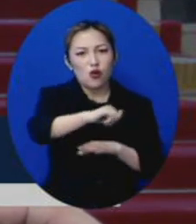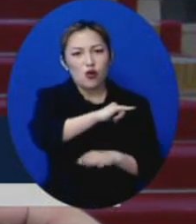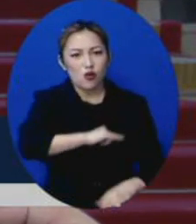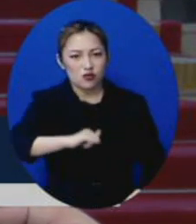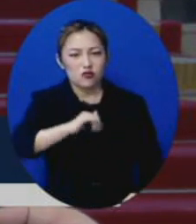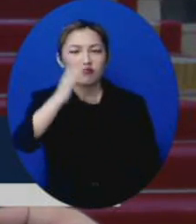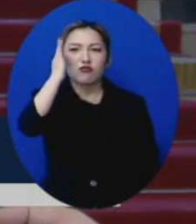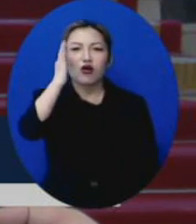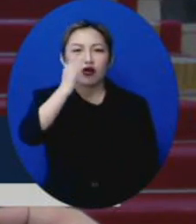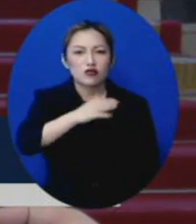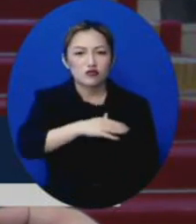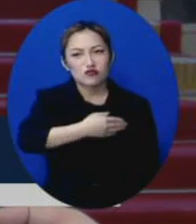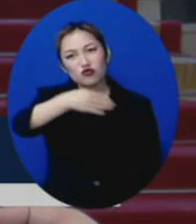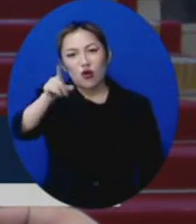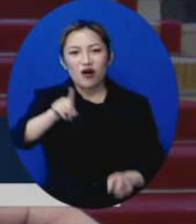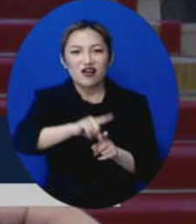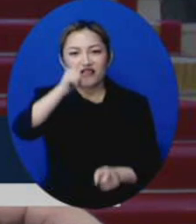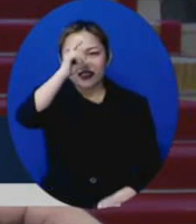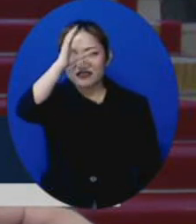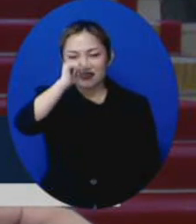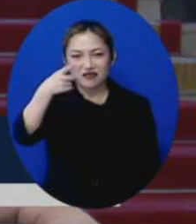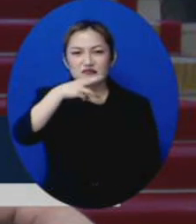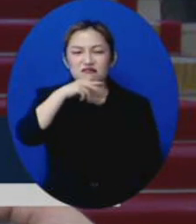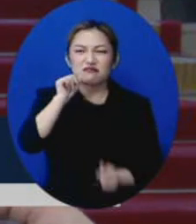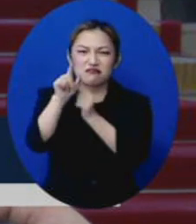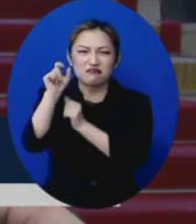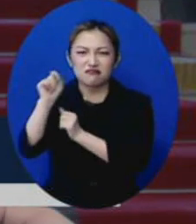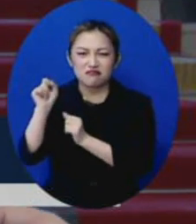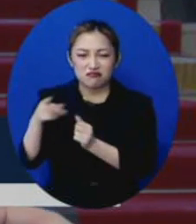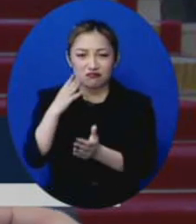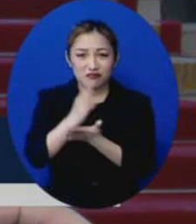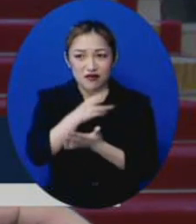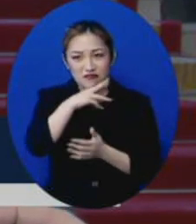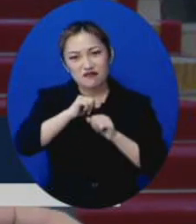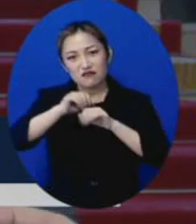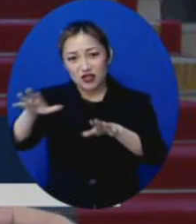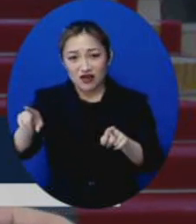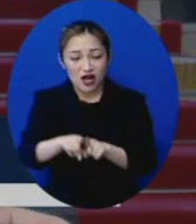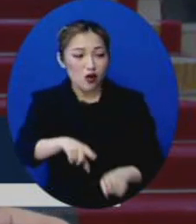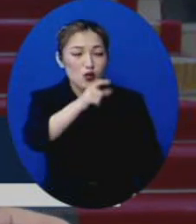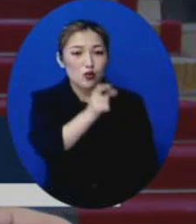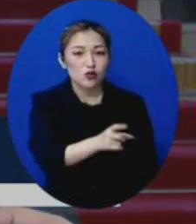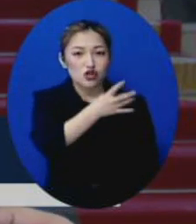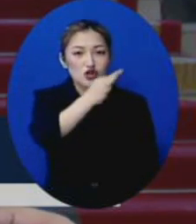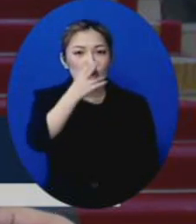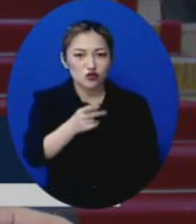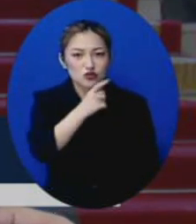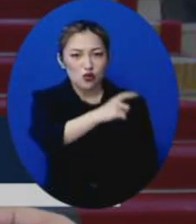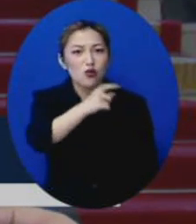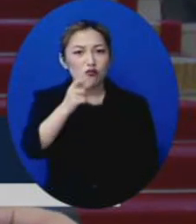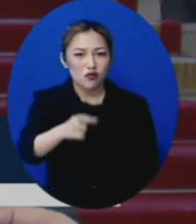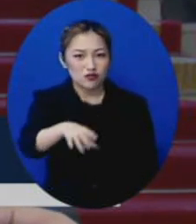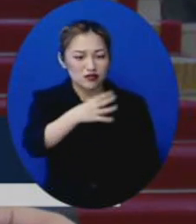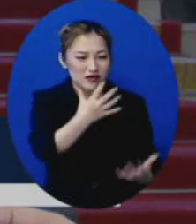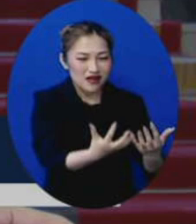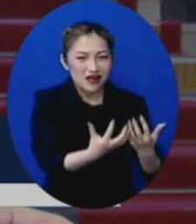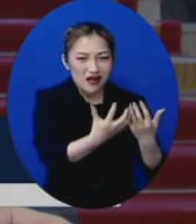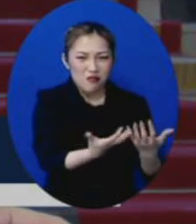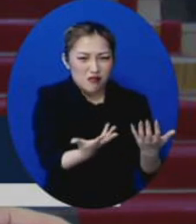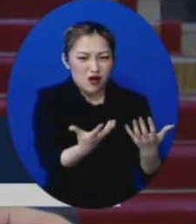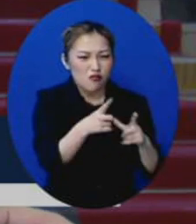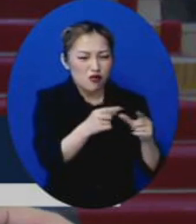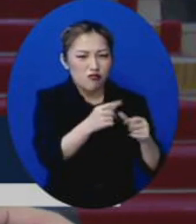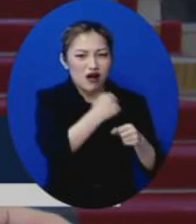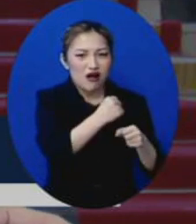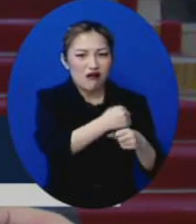бодлогоор экспортлж элчин сайдуд руугаа мессеж өгч штт. Тэгэхээр энэ бол хүний нөөцийн нөгөө нэг гадагшдах урсгал хэд яваад ирэх юм бол өнөөдрийн бидний яриад